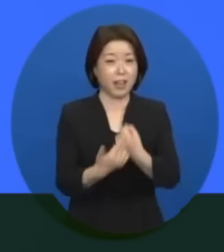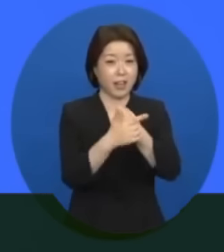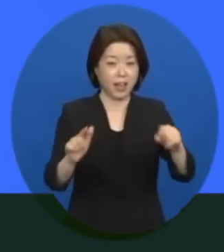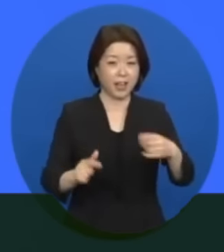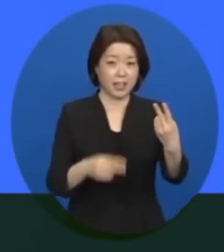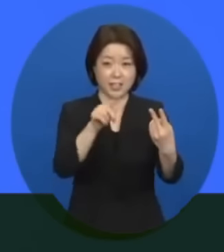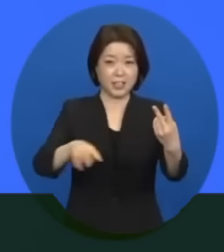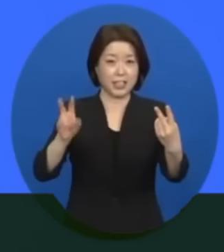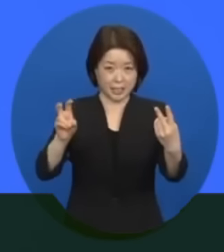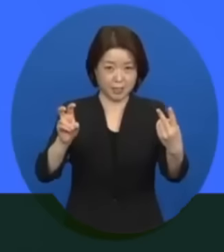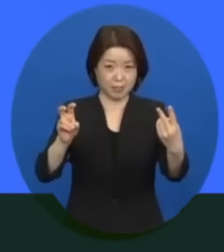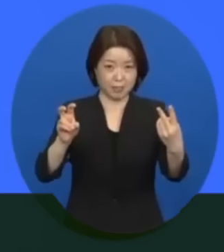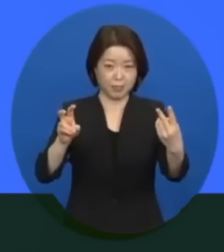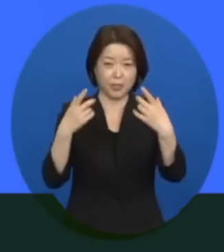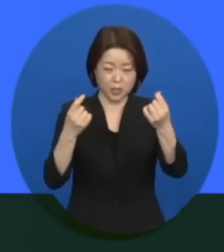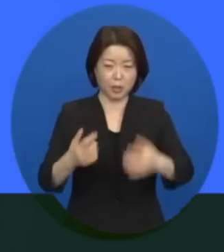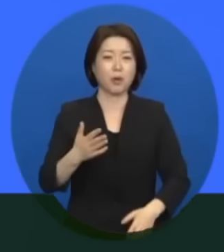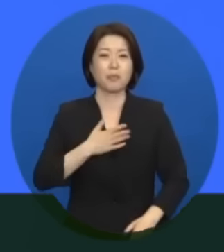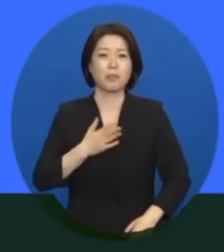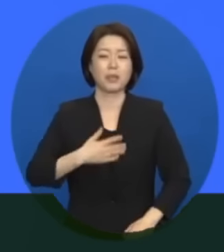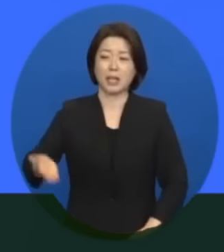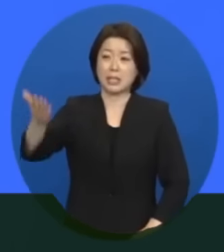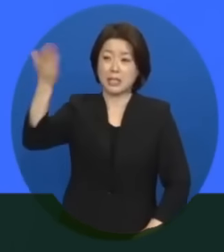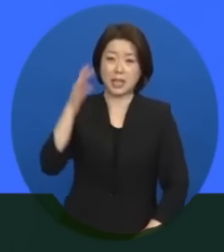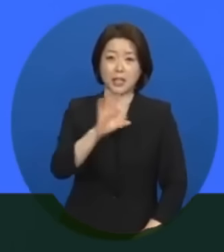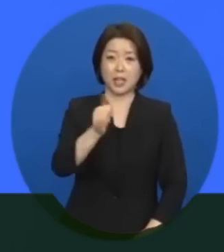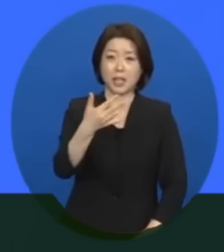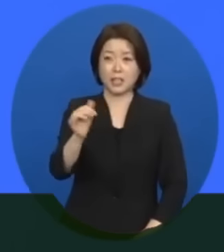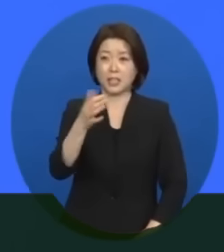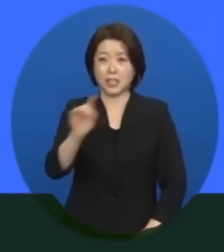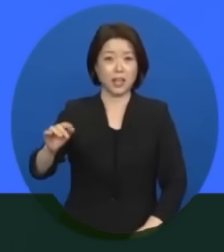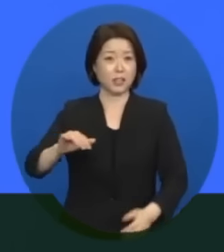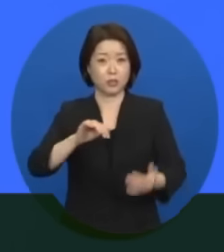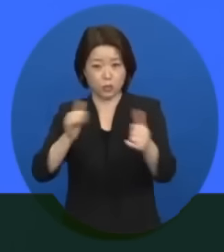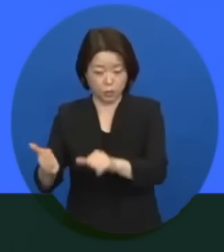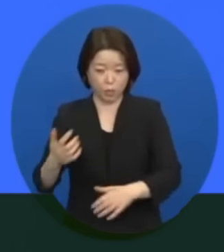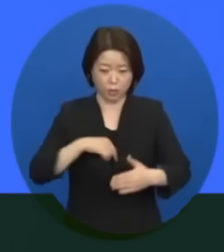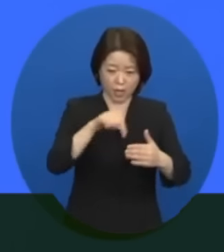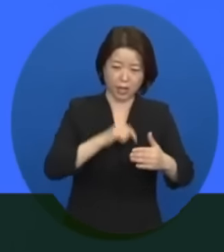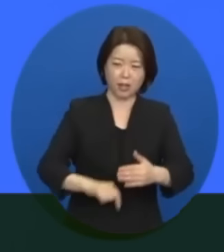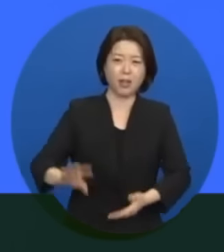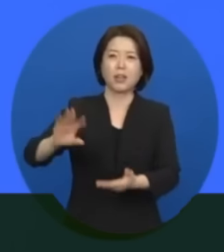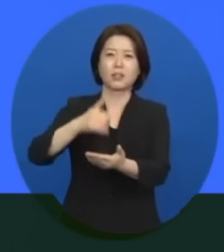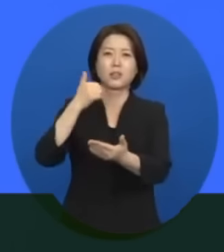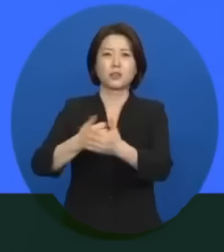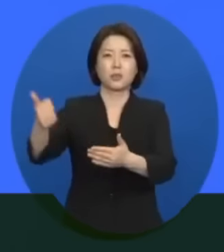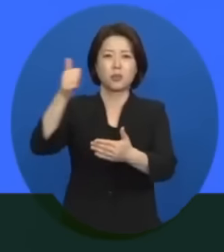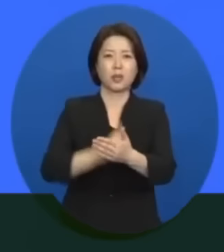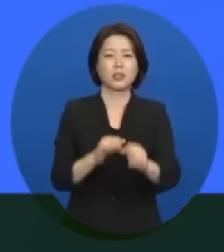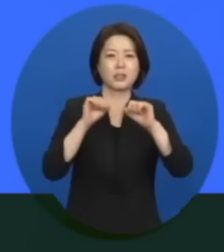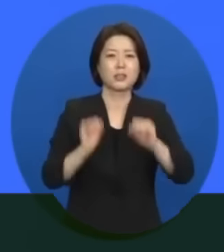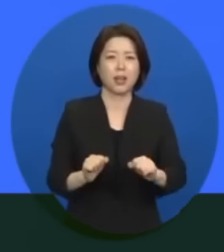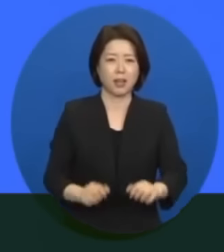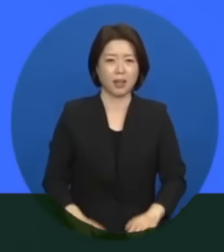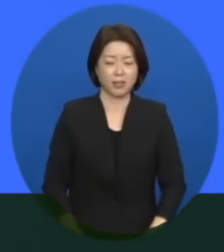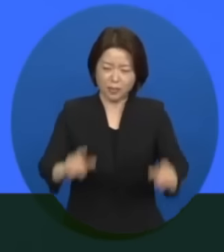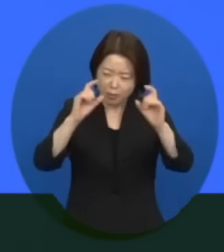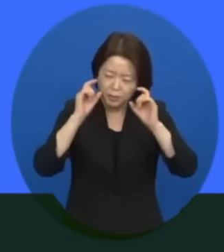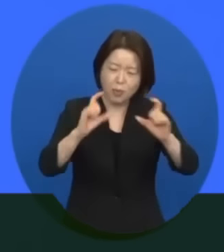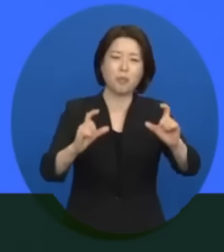20절 표현대로 나 옛 애니는 죽었고 이제는 내 안에 그리스도께서 살아계신다 그거를 선포하고